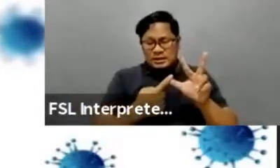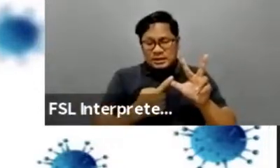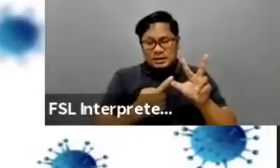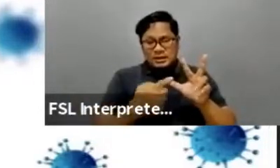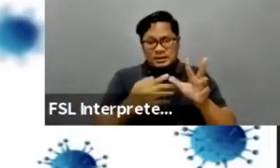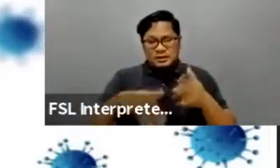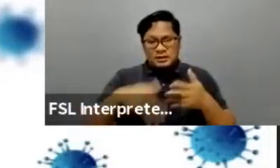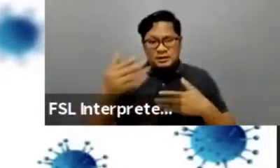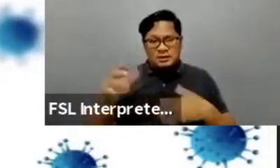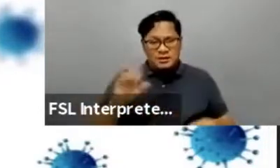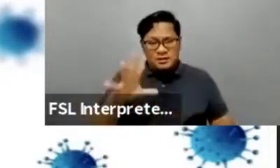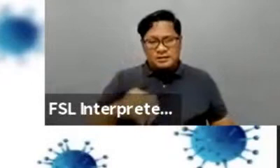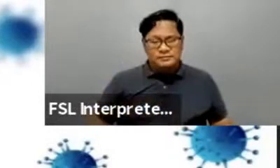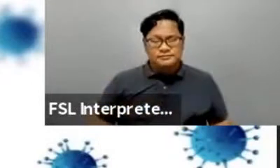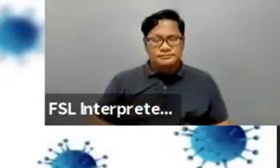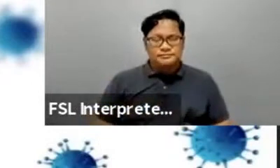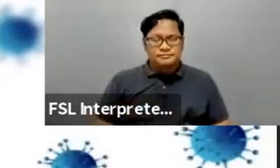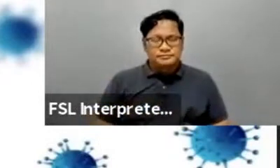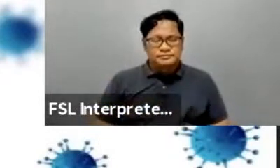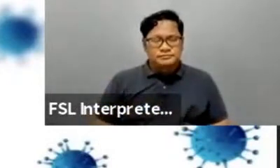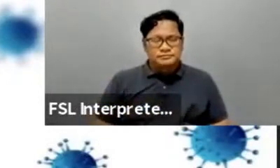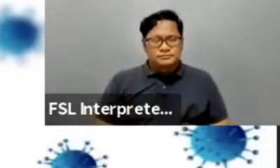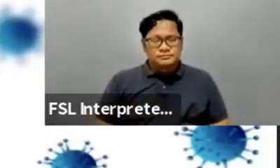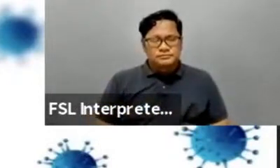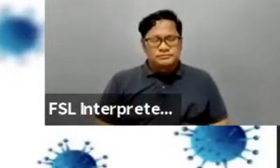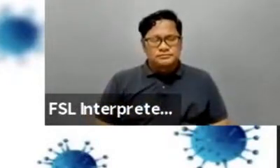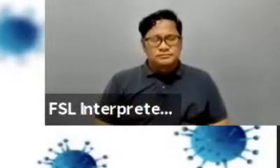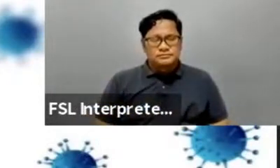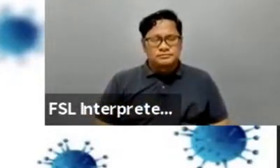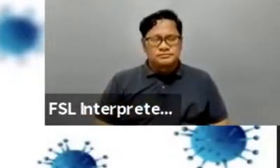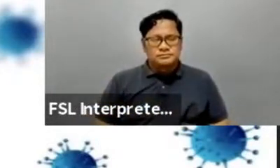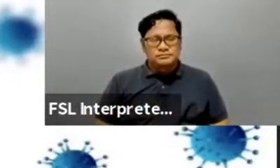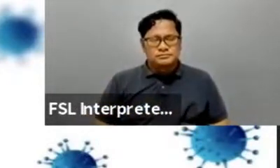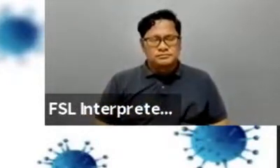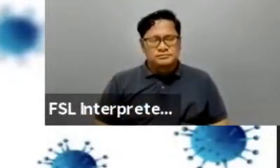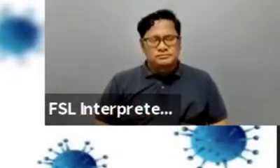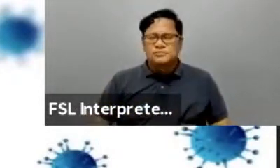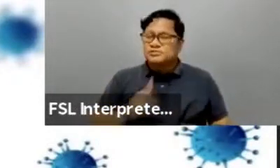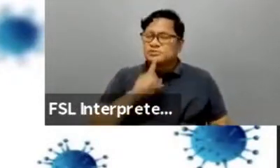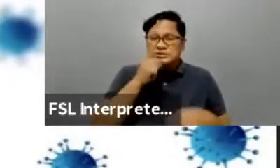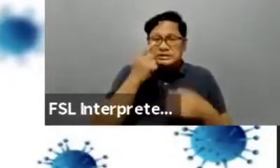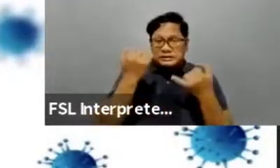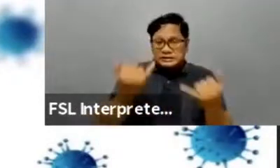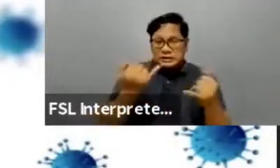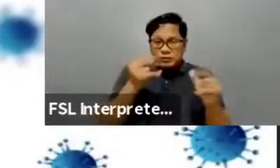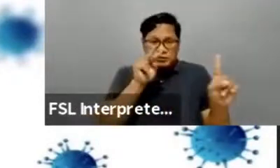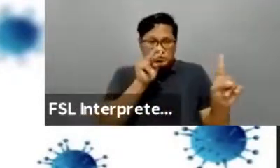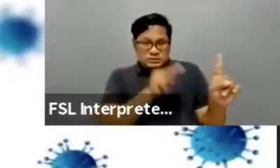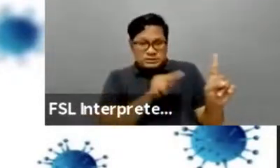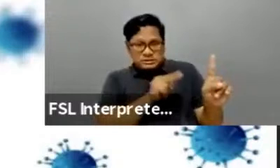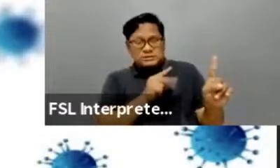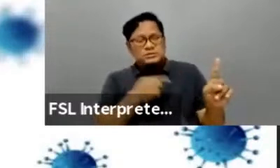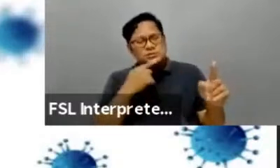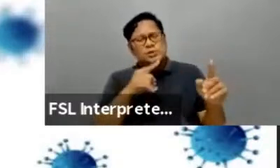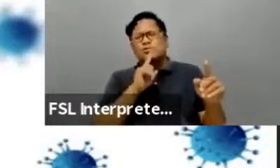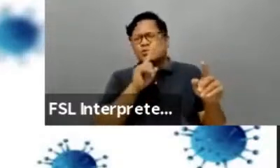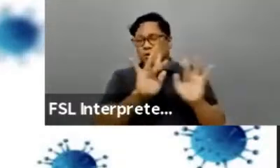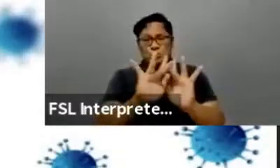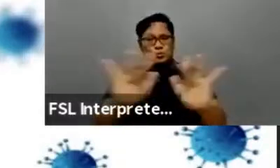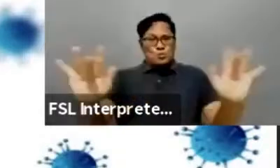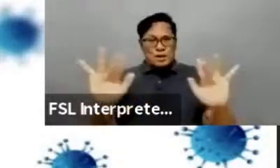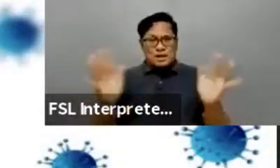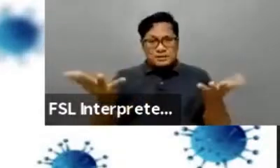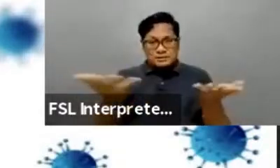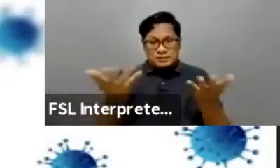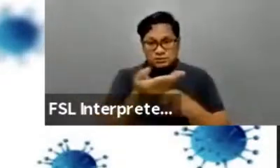next slide please, ay makikita natin na ngayon, wala sa inyo, I'm